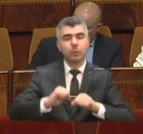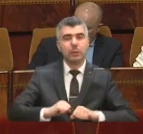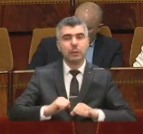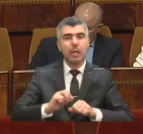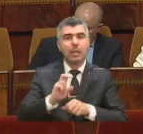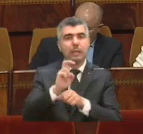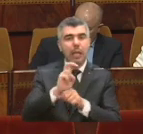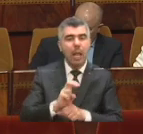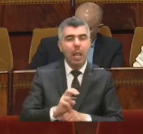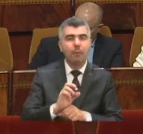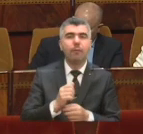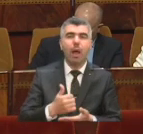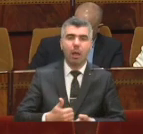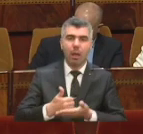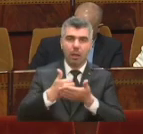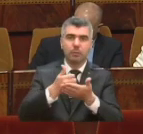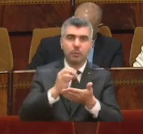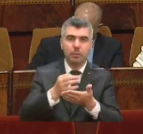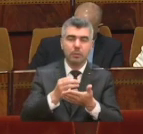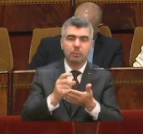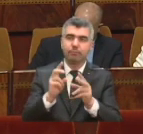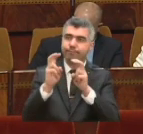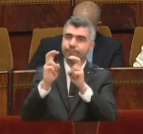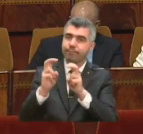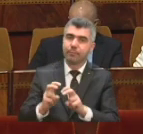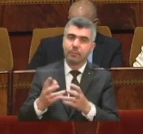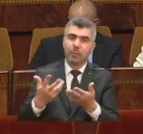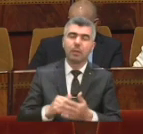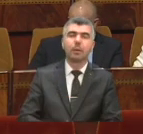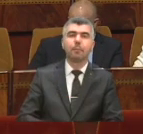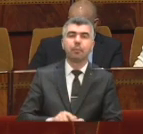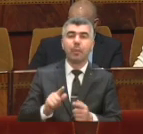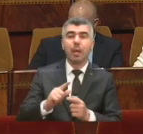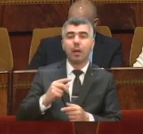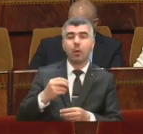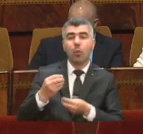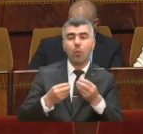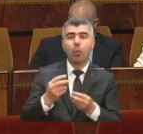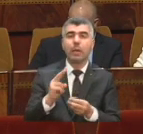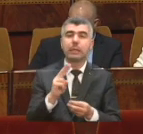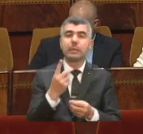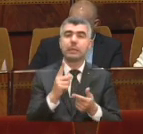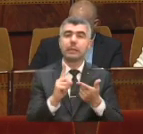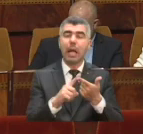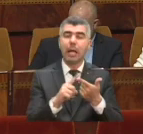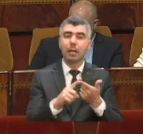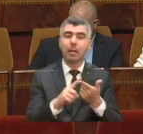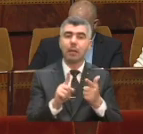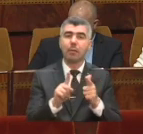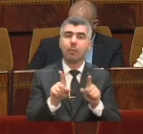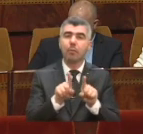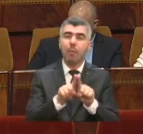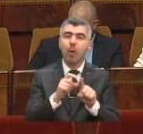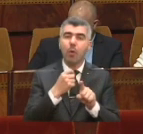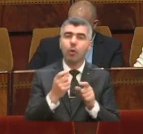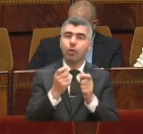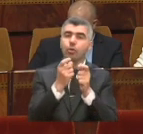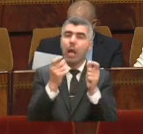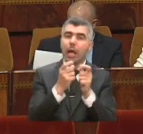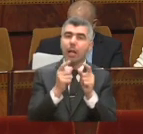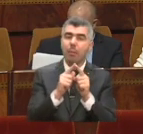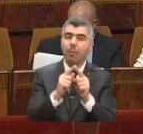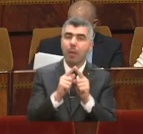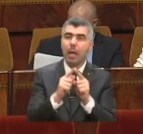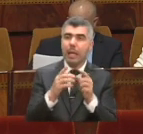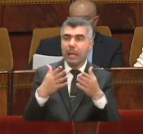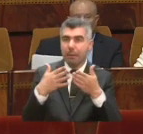معدل جد منخفض. والإكراه الثاني سيد الوزير وهو الحصول على المستحقات ديالها من الشركات الكبرى، اللي تنعرفوا بأن الشركات